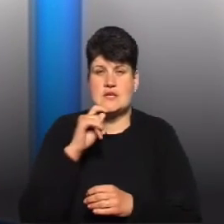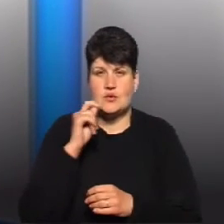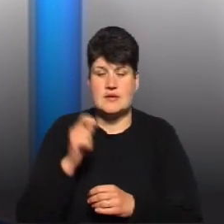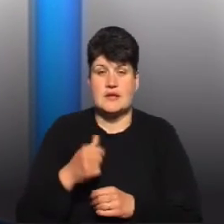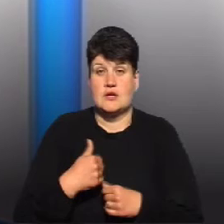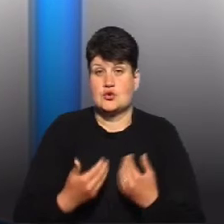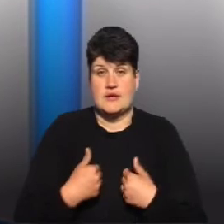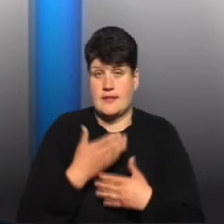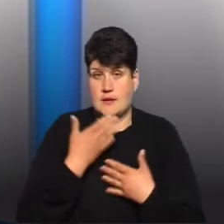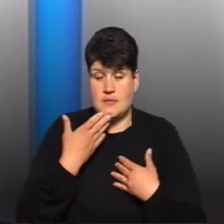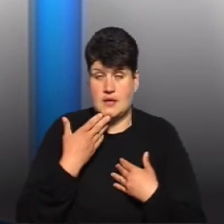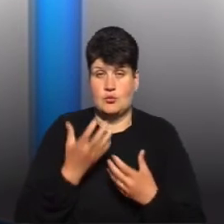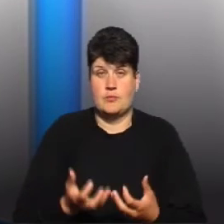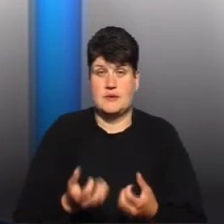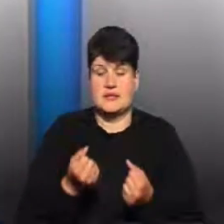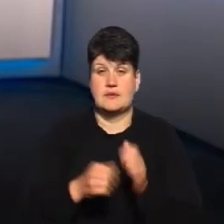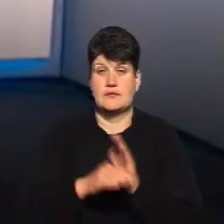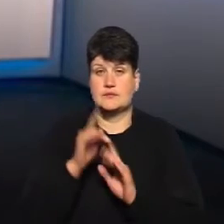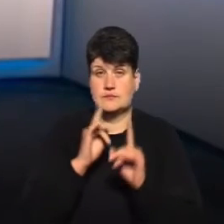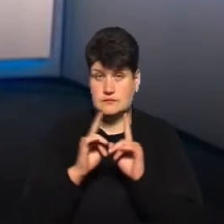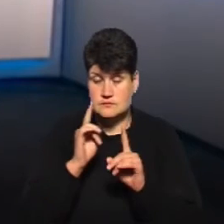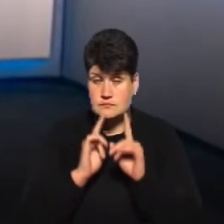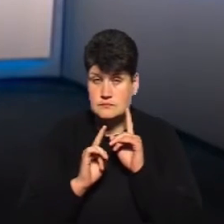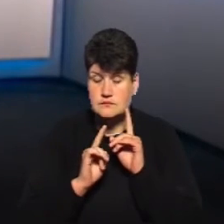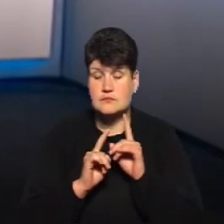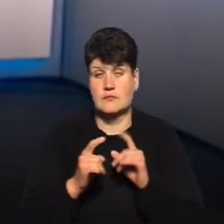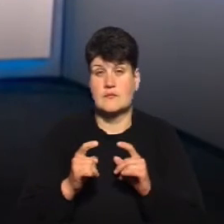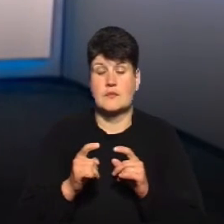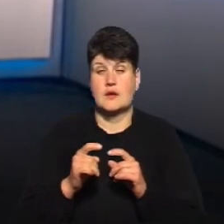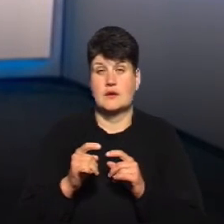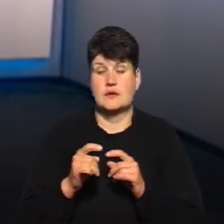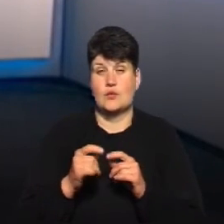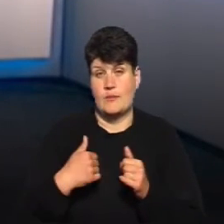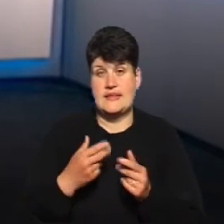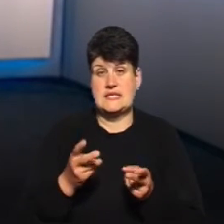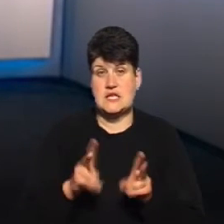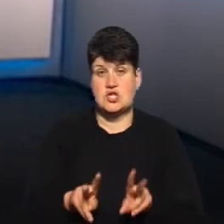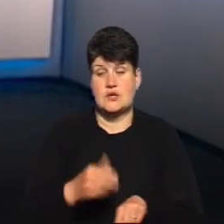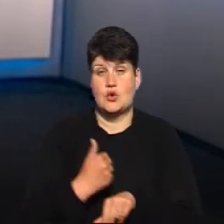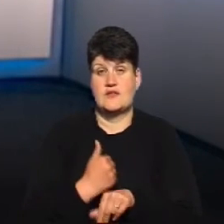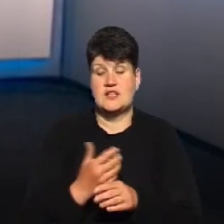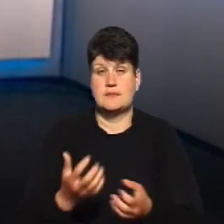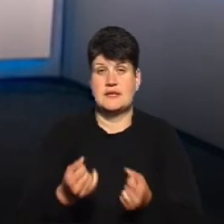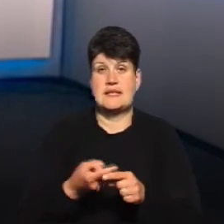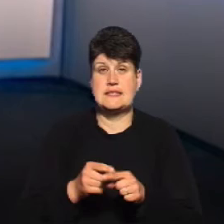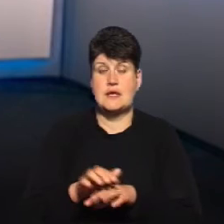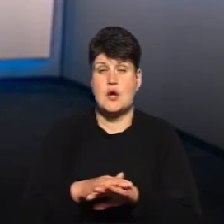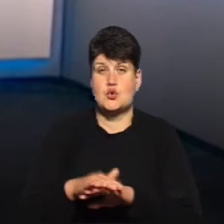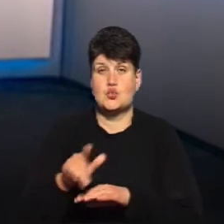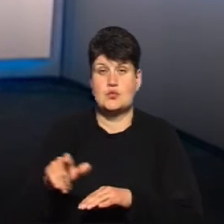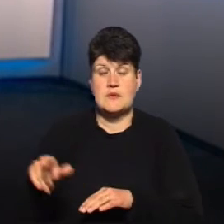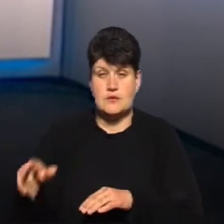підтримки парламенту, отже, розглядається така хід подій. В мене залишається найголовніша підтримка – це суспільство. І саме тоді я